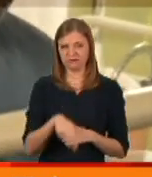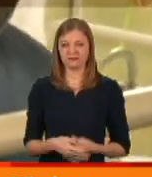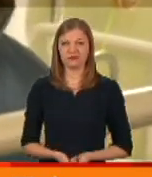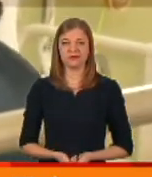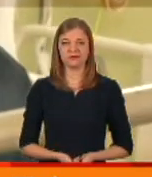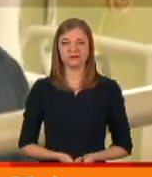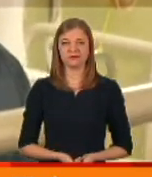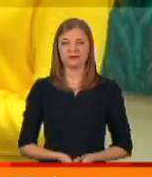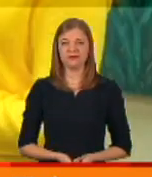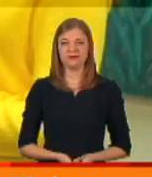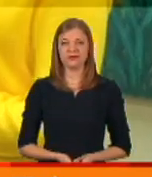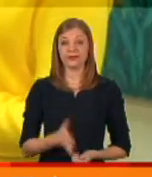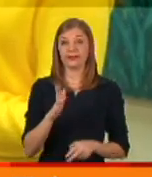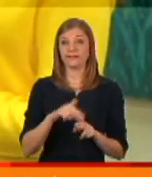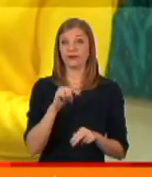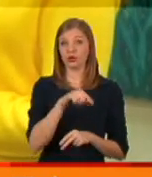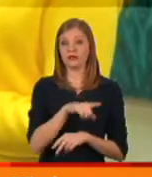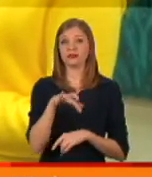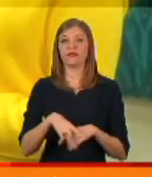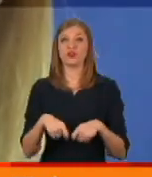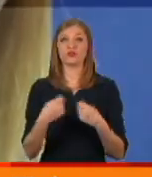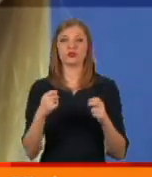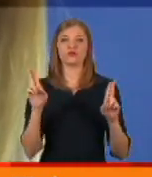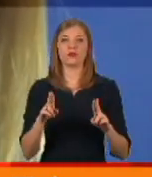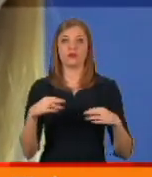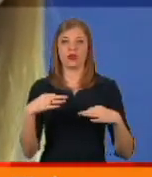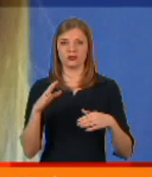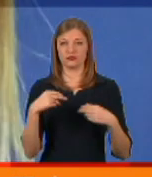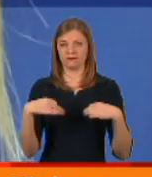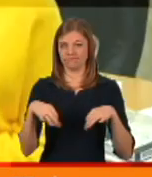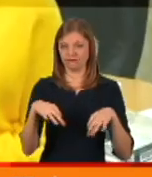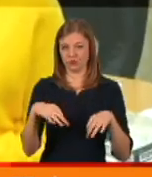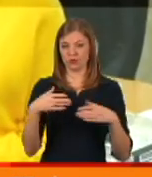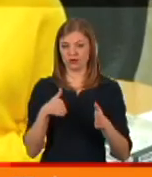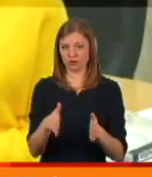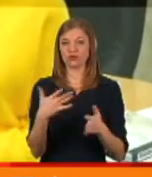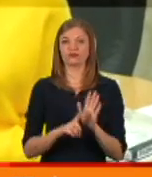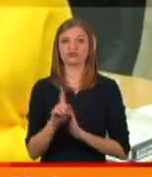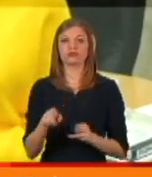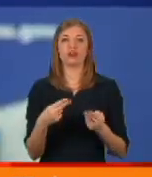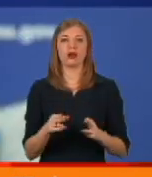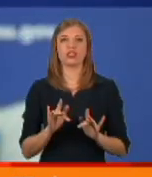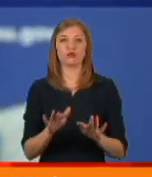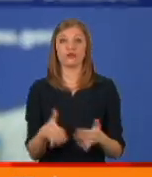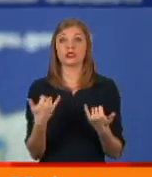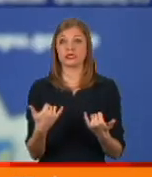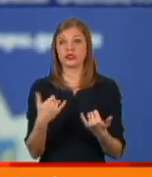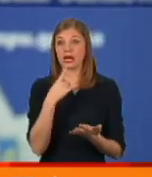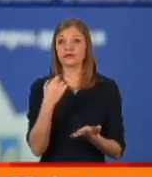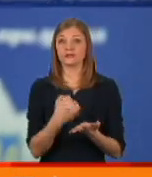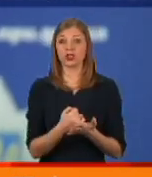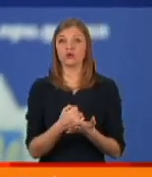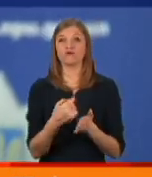Ми не можемо оставити. У поліції за фактом порушення правил безпеки дорожнього руху вже розпочали карне провадження. Зараз